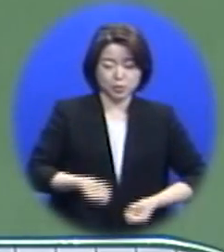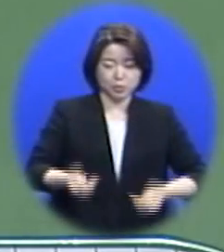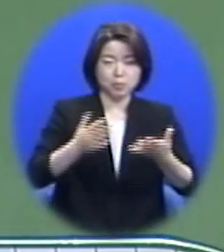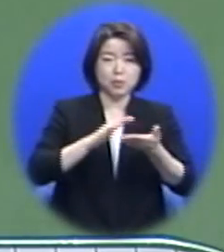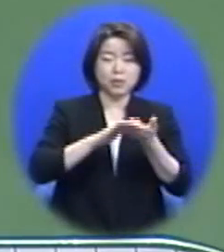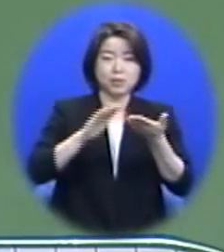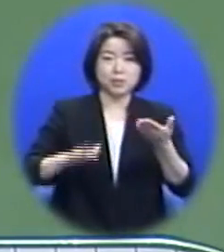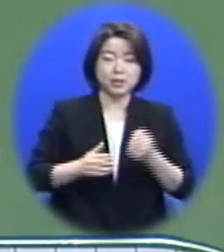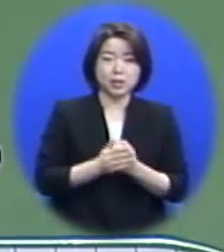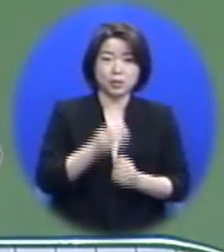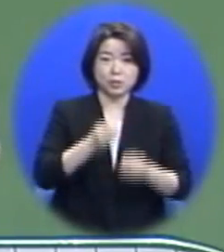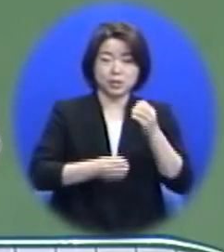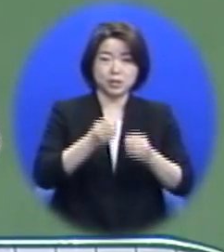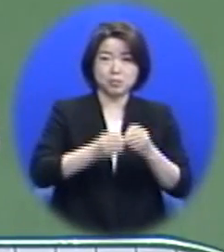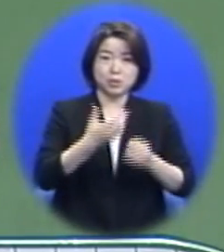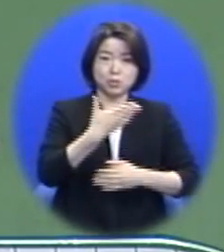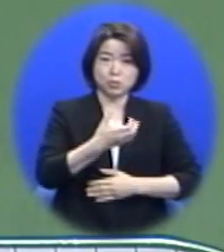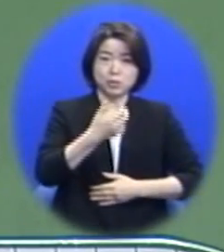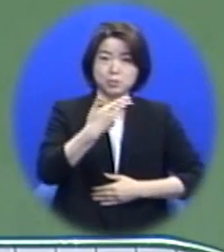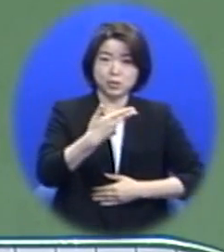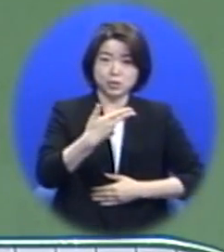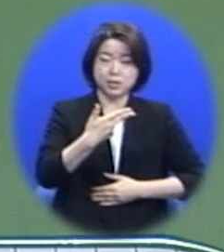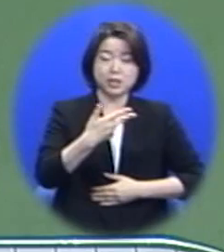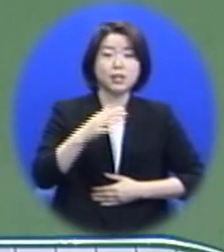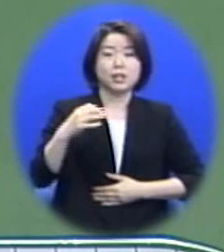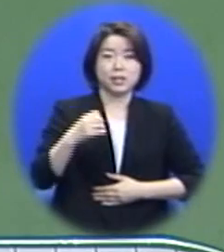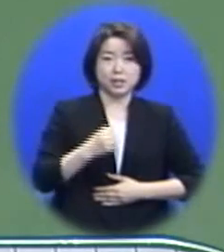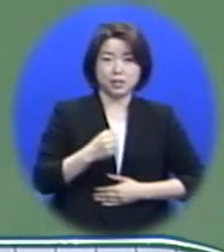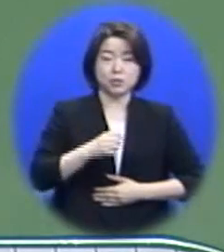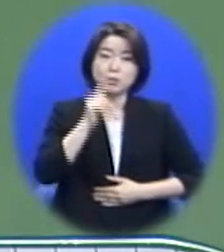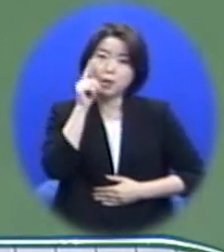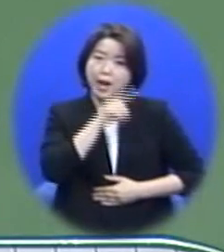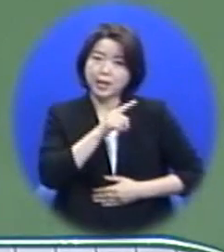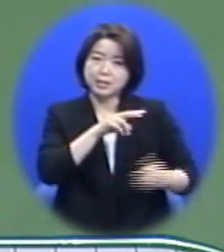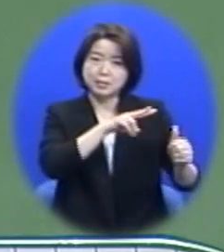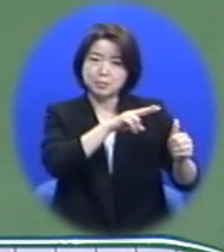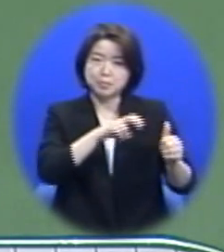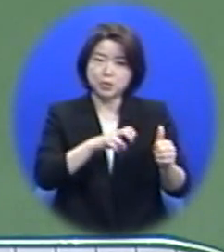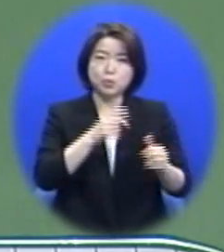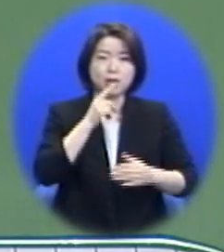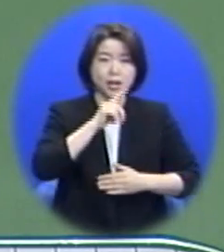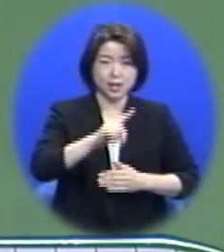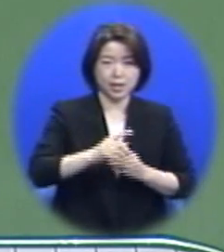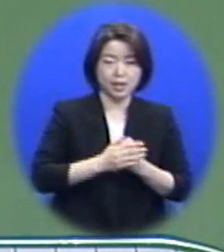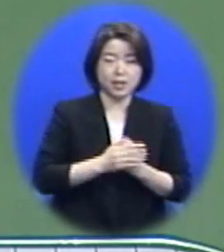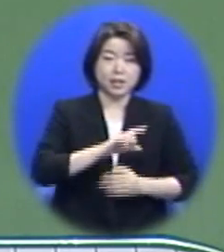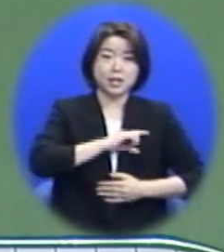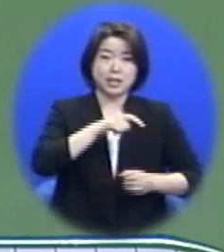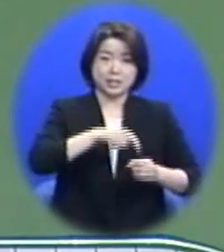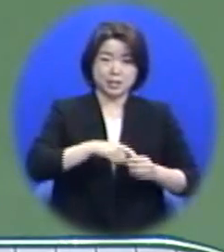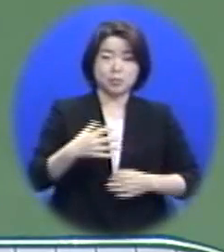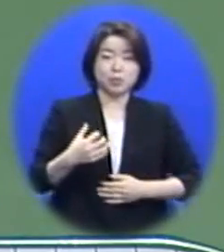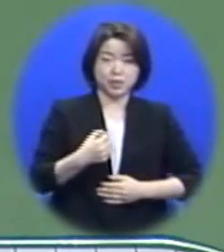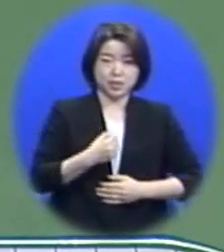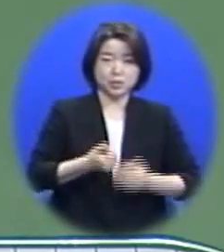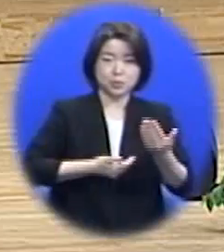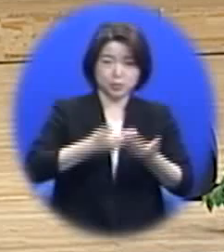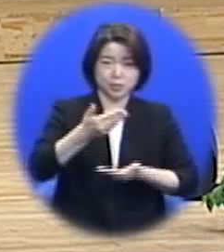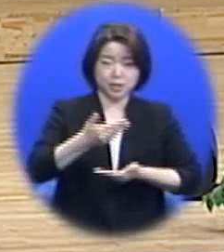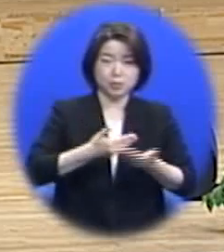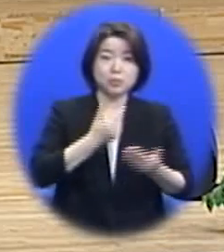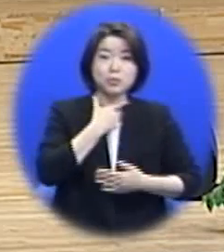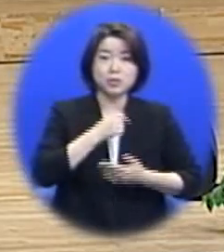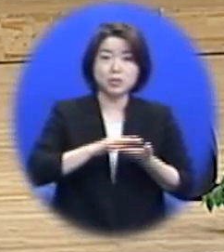오늘 시편 97편 말씀을 가지고 어 악을 미워하여 하는 제목의 말씀을 나누려고 합니다